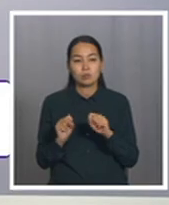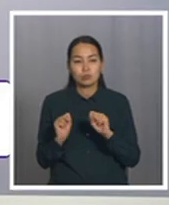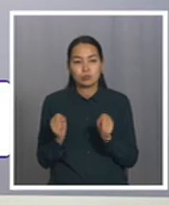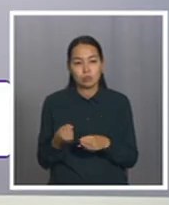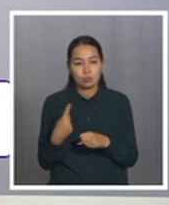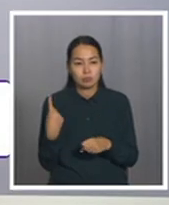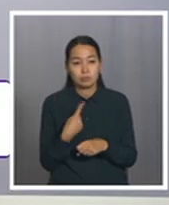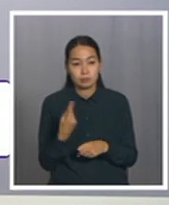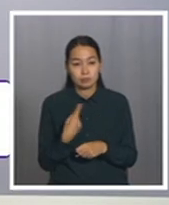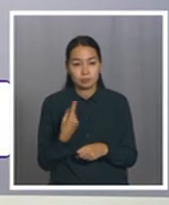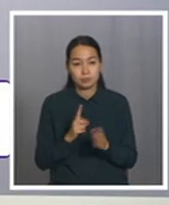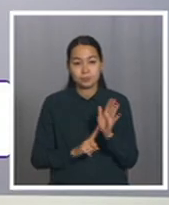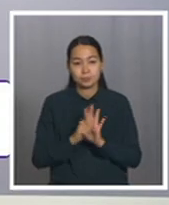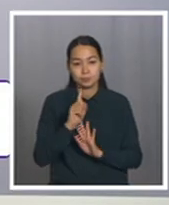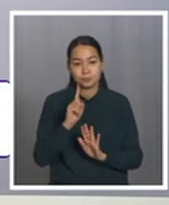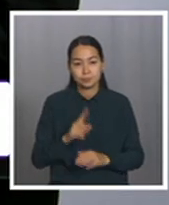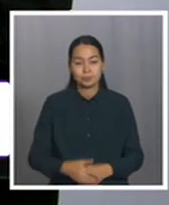екен.